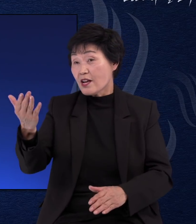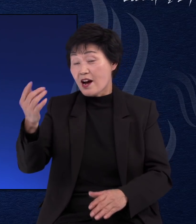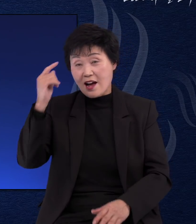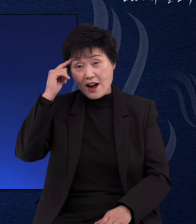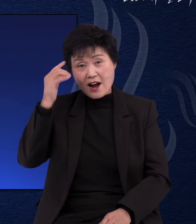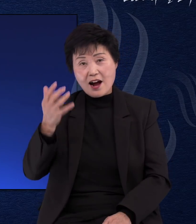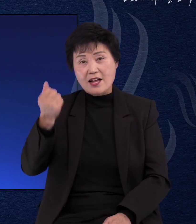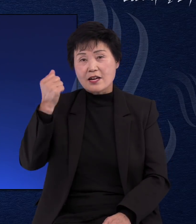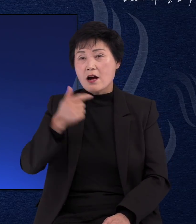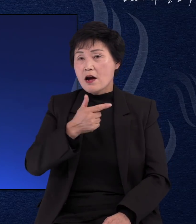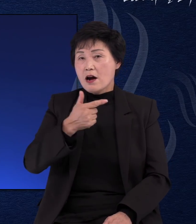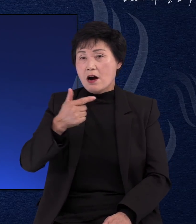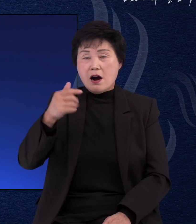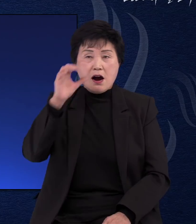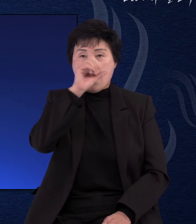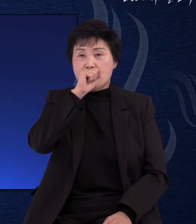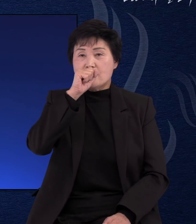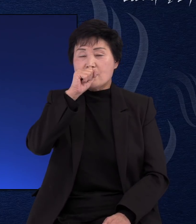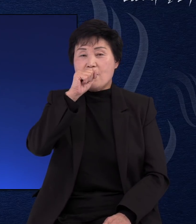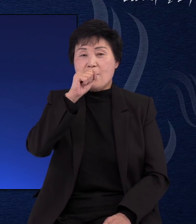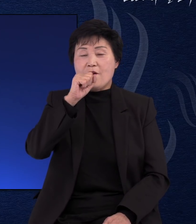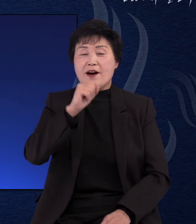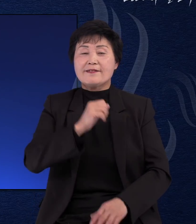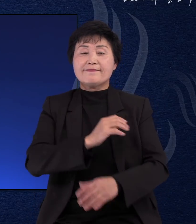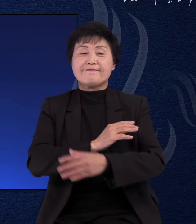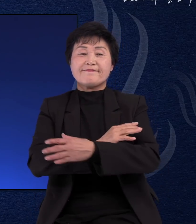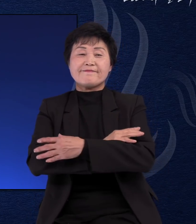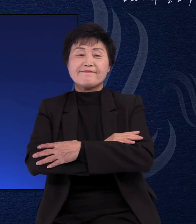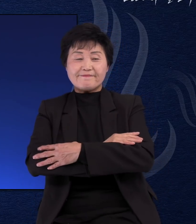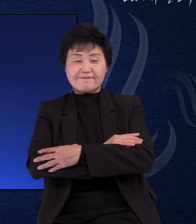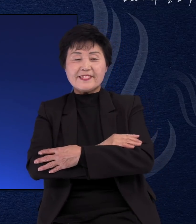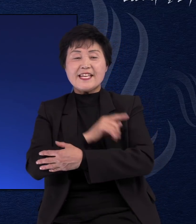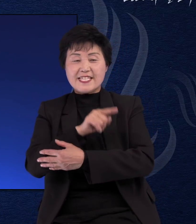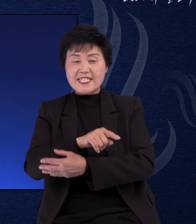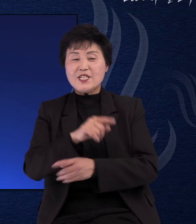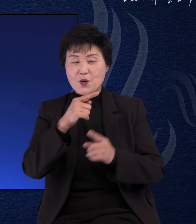팔짱을 끼고 잘 있거라 나는 간다.